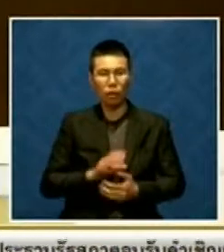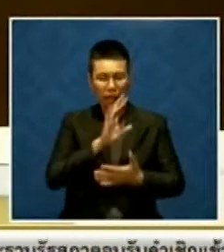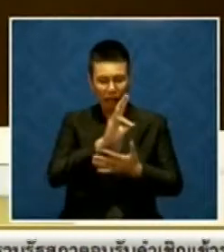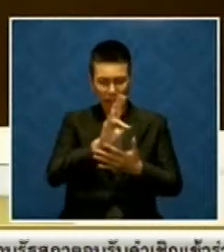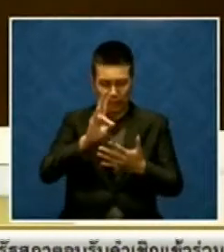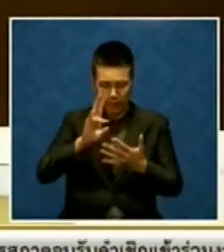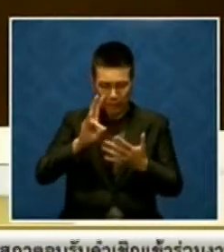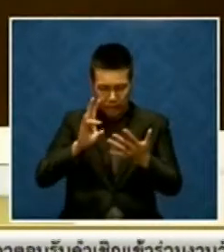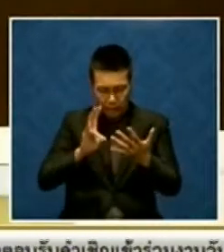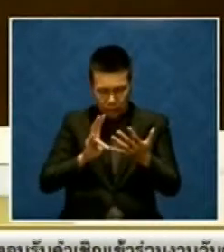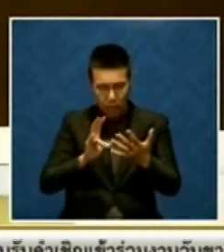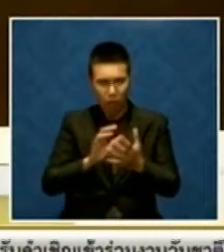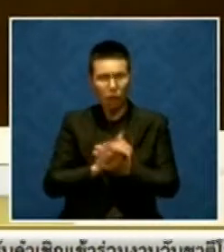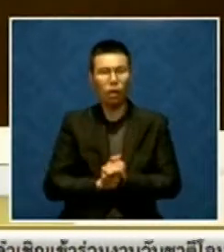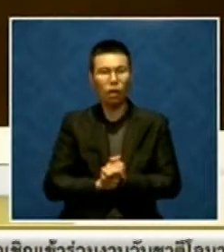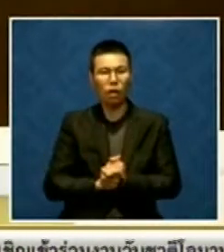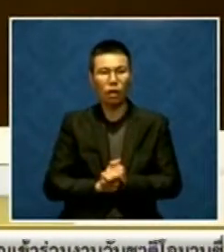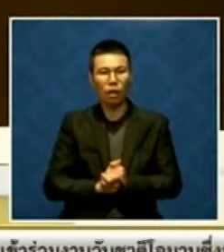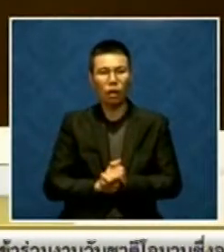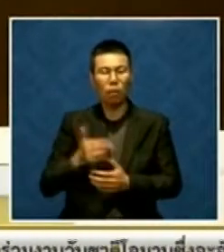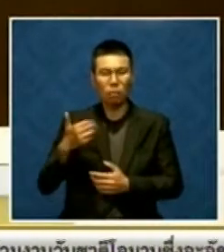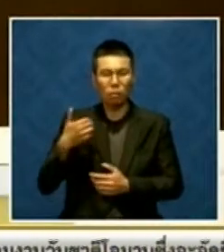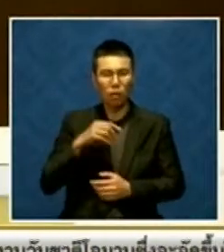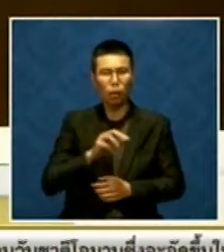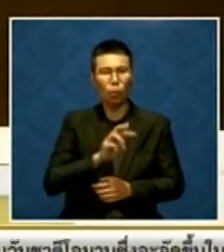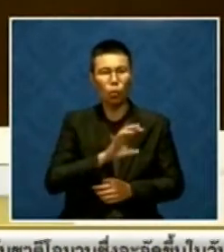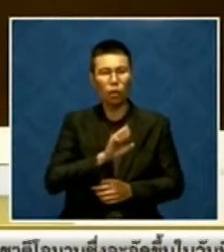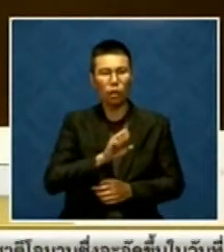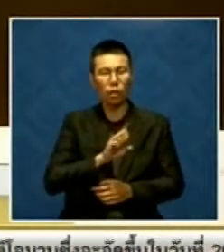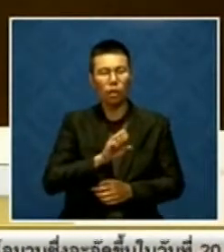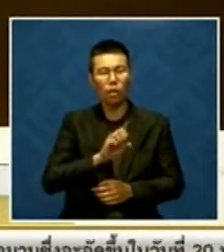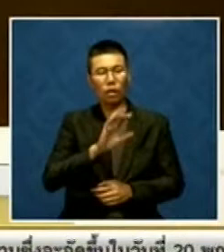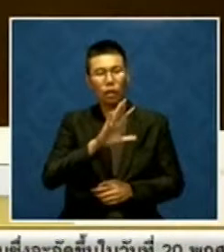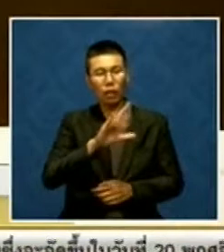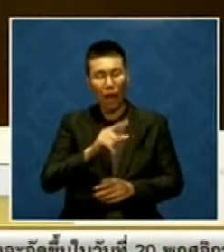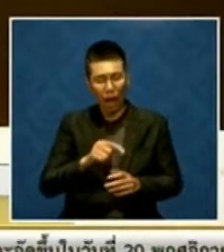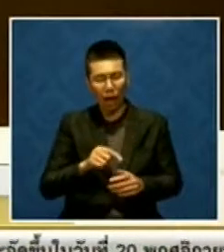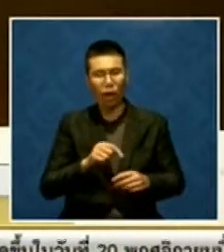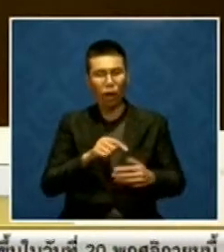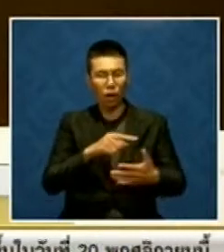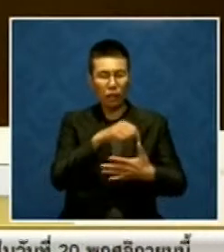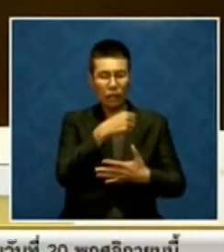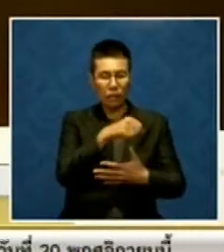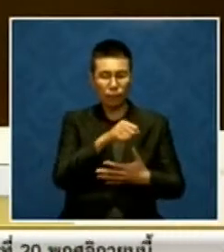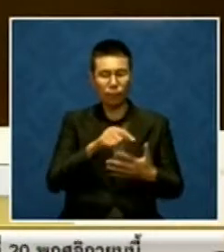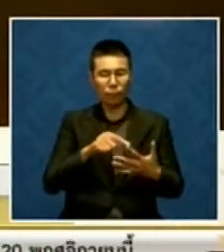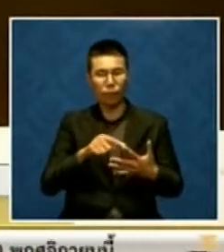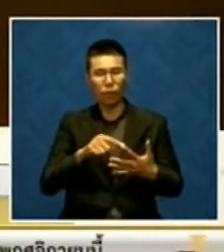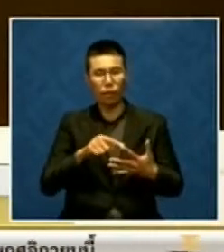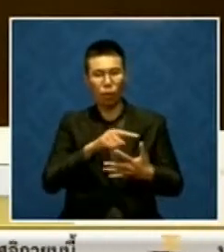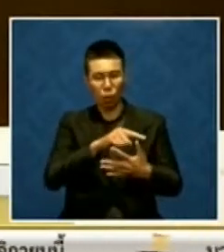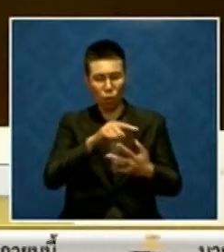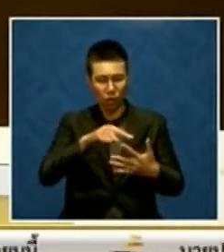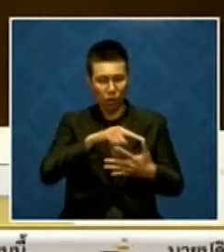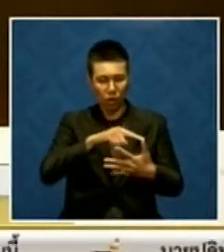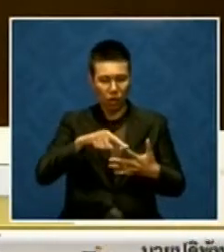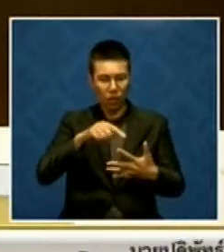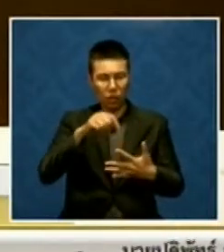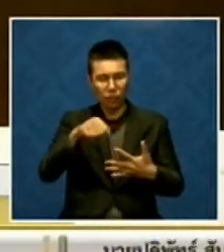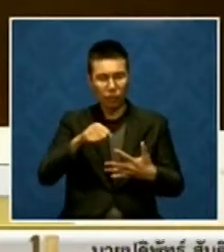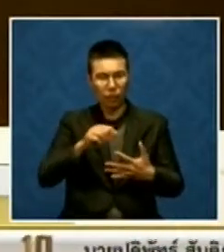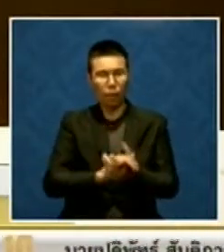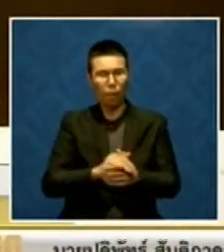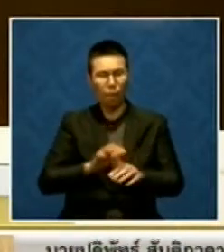แล้วมันจะเหมือนฝ่ายรัฐบาลมีเสียงมากกว่าไง ใช่ก็กลัวว่าเดี๋ยวอยู่ดีมีใครขอโหวตเลยขึ้นมาอย่างเง ี้ ย